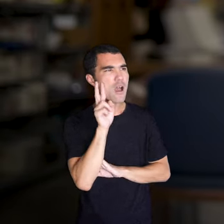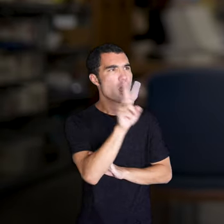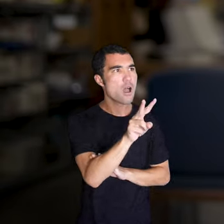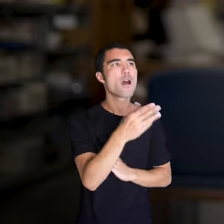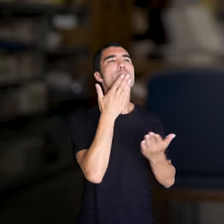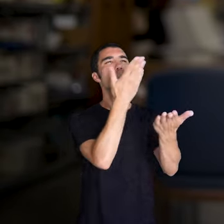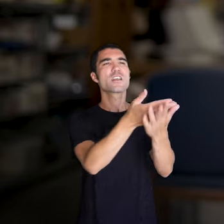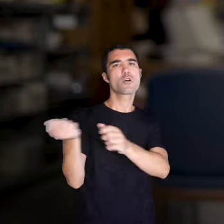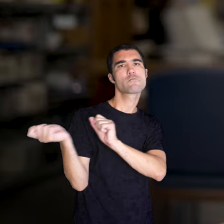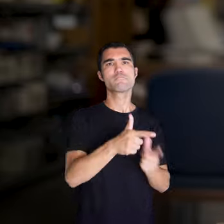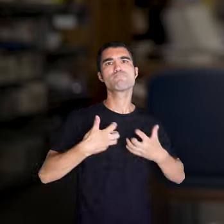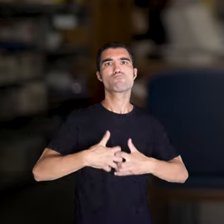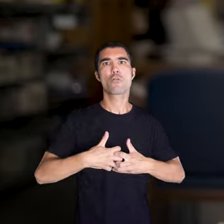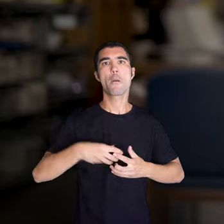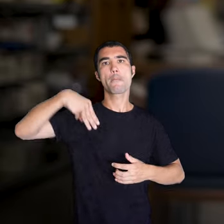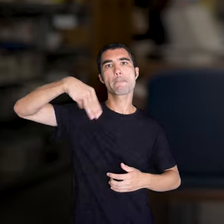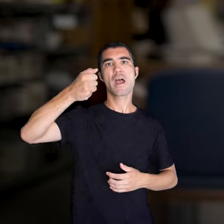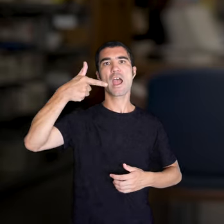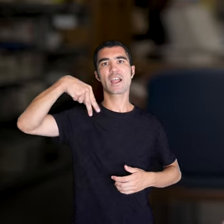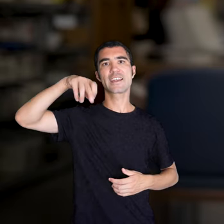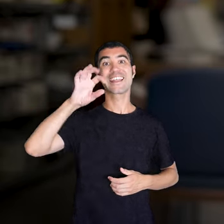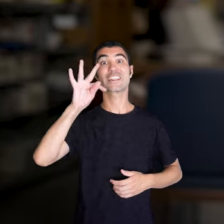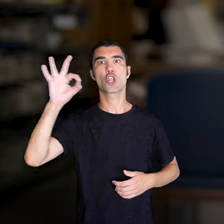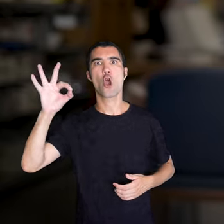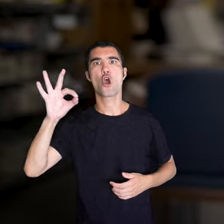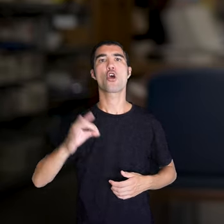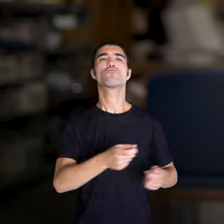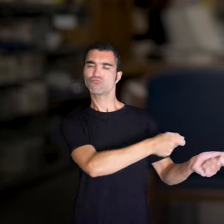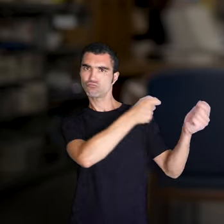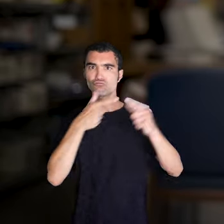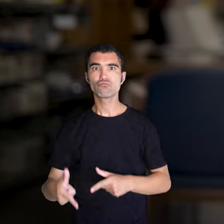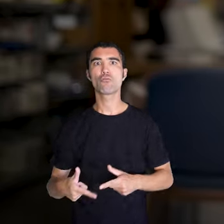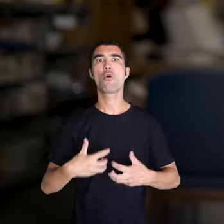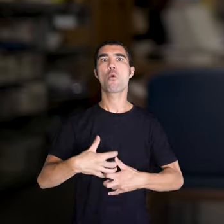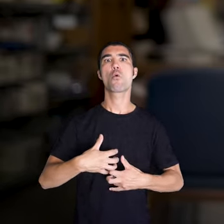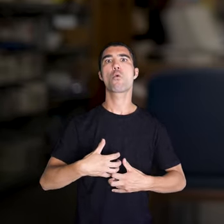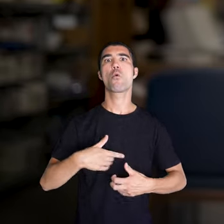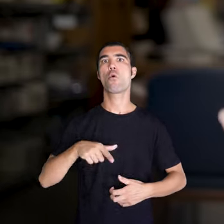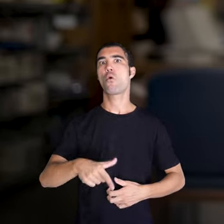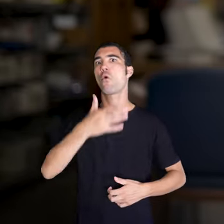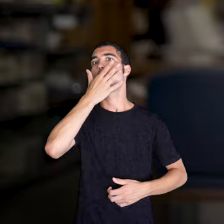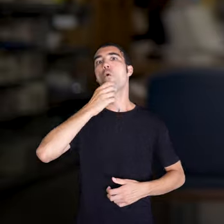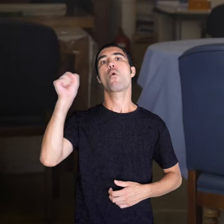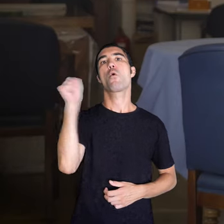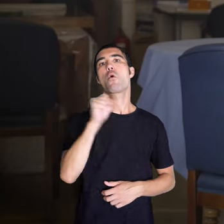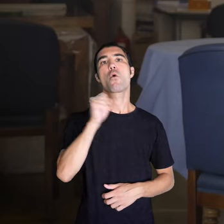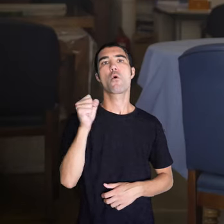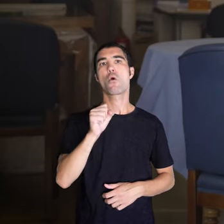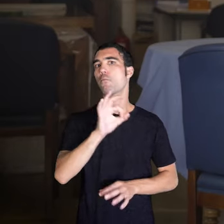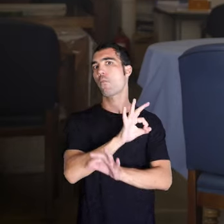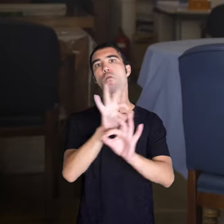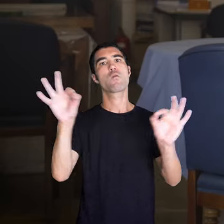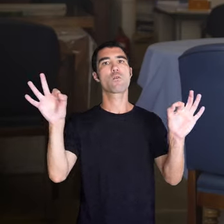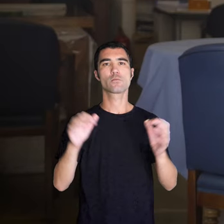poder comandar un motor, un magneto, li donaren un magneto i va acoblar, i aquell motor va ser una meravella,